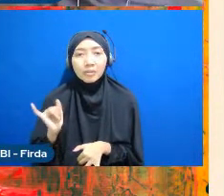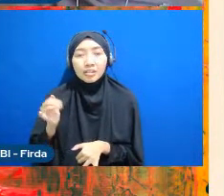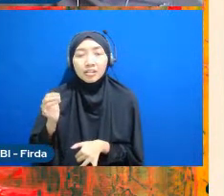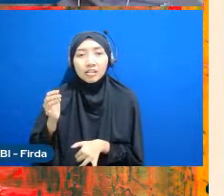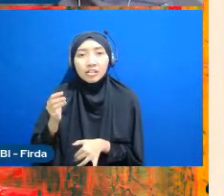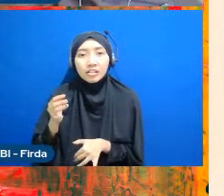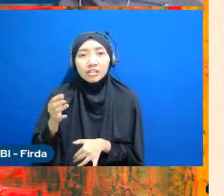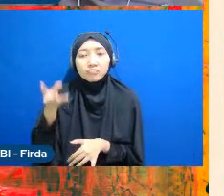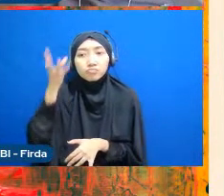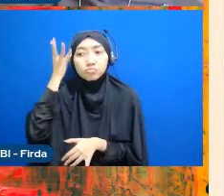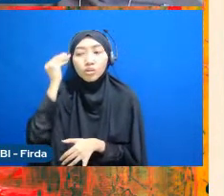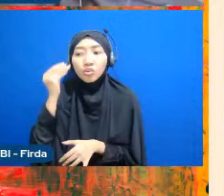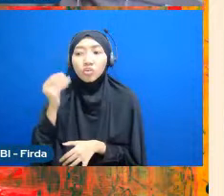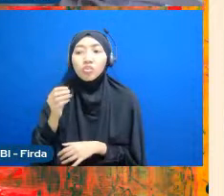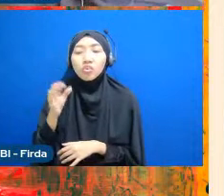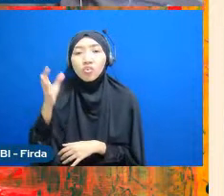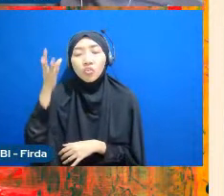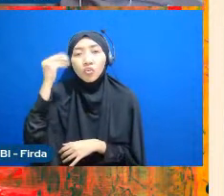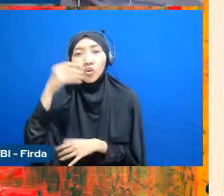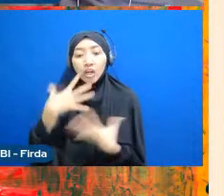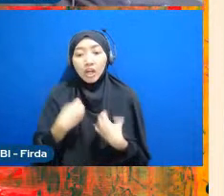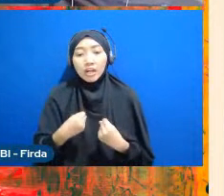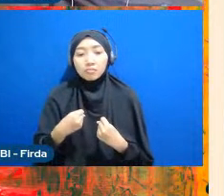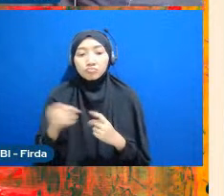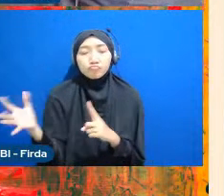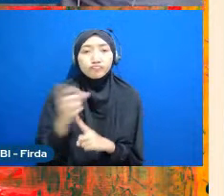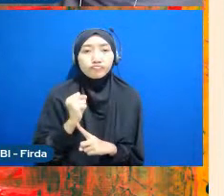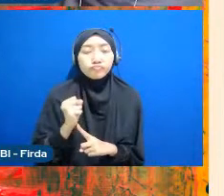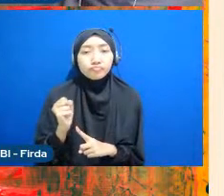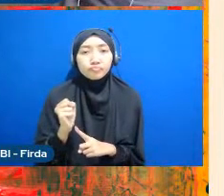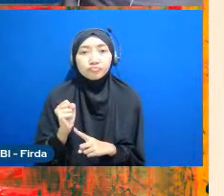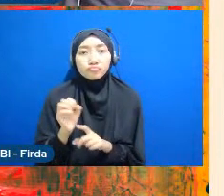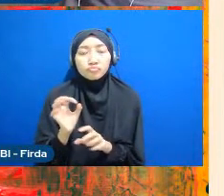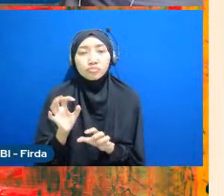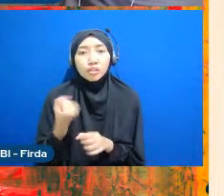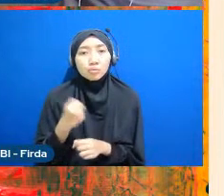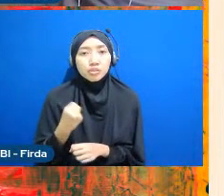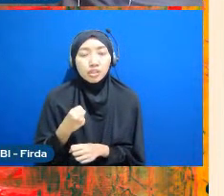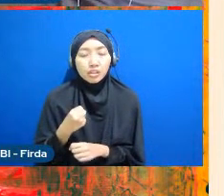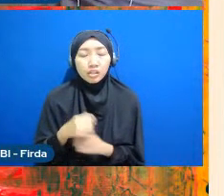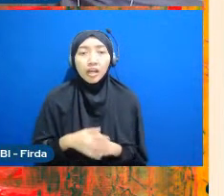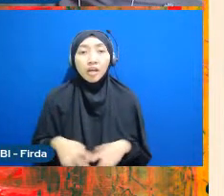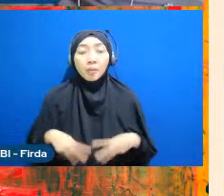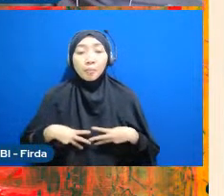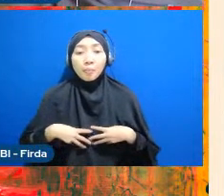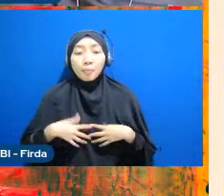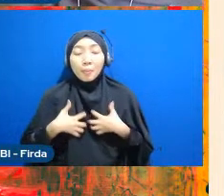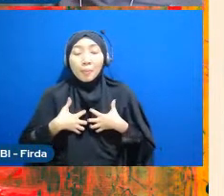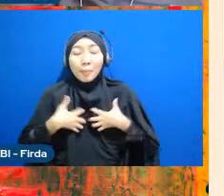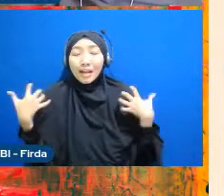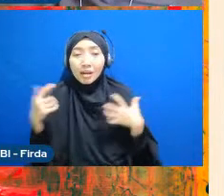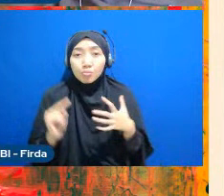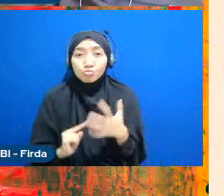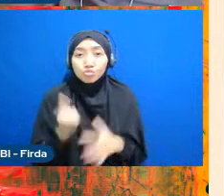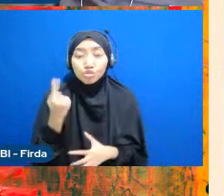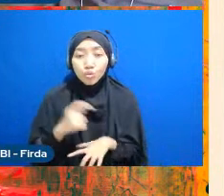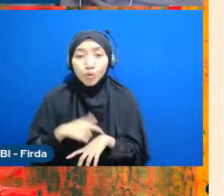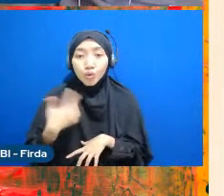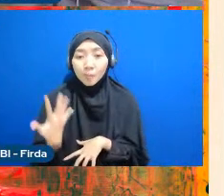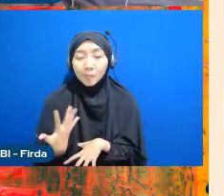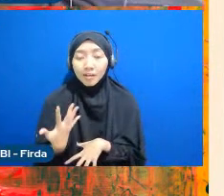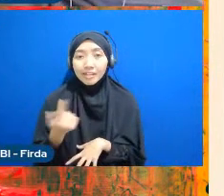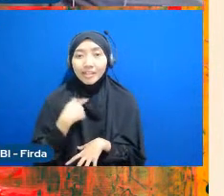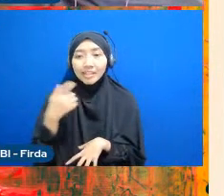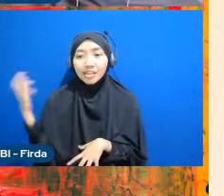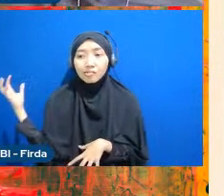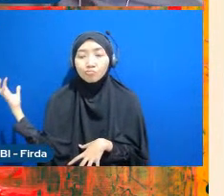bahwa tidak semuanya yang diharapkan itu terjadi. Nah, rasa marah ini bisa muncul ketika kita